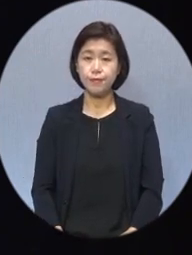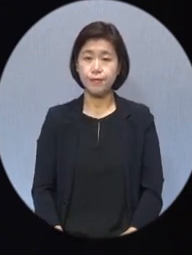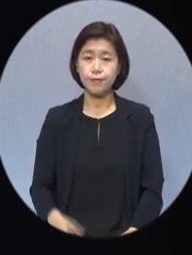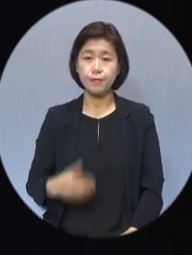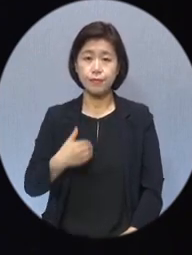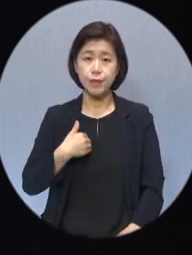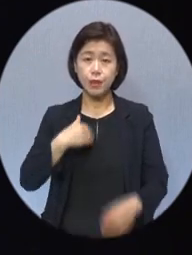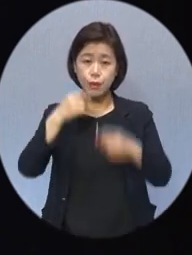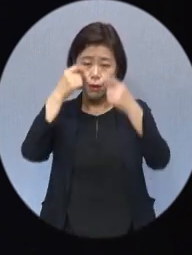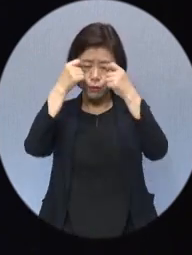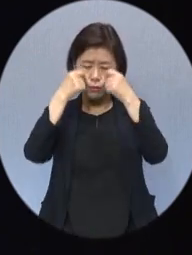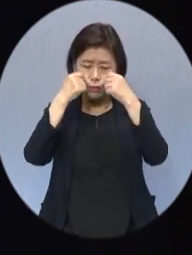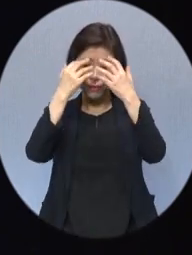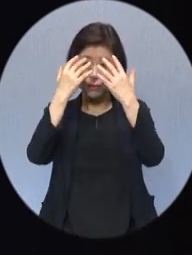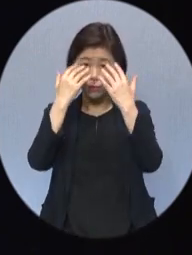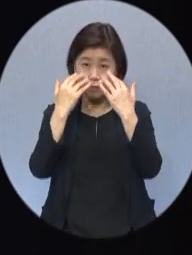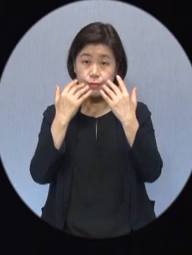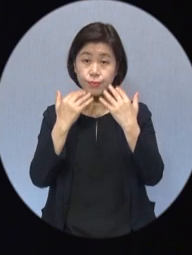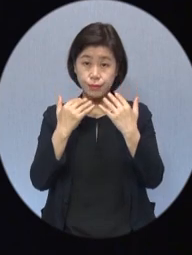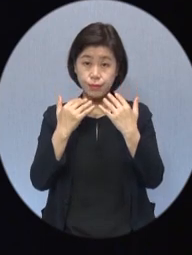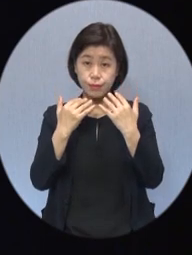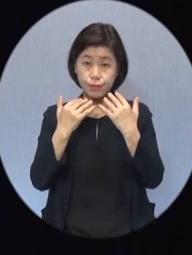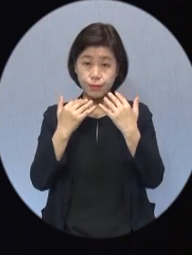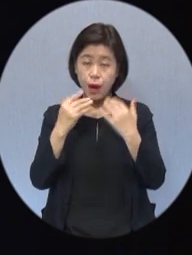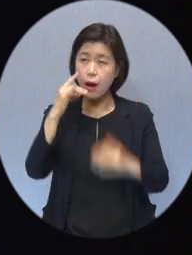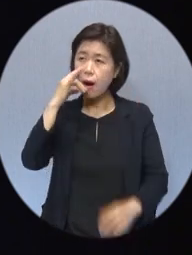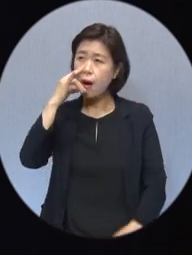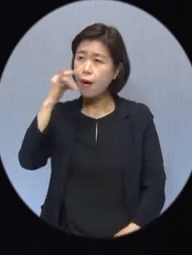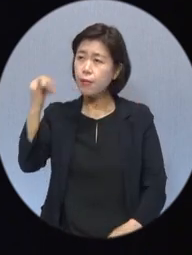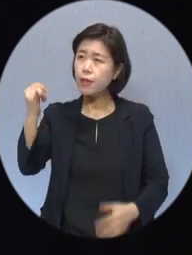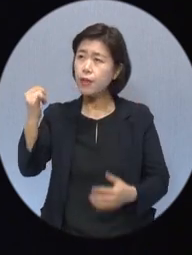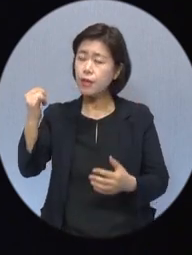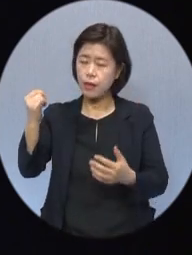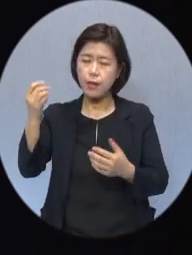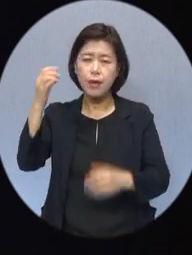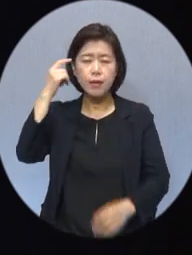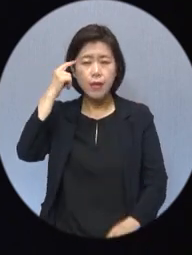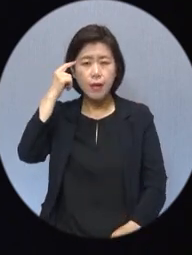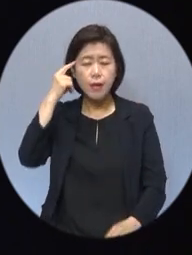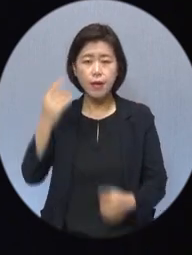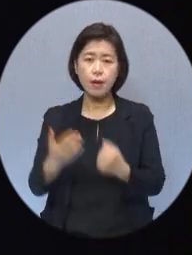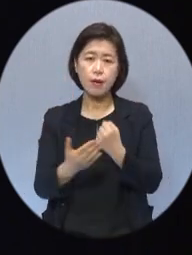나의 눈시울은 어머니를 담은 바다가 됩니다.